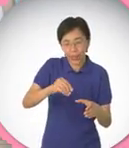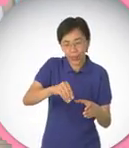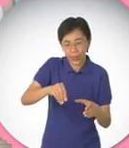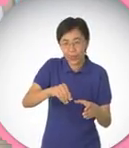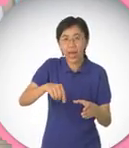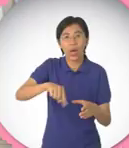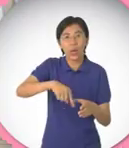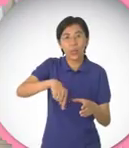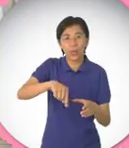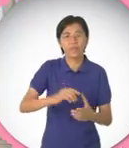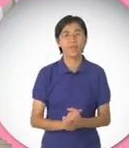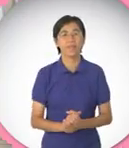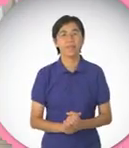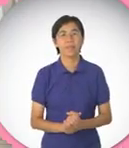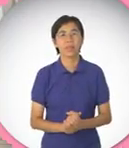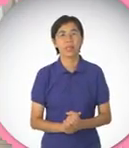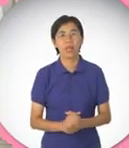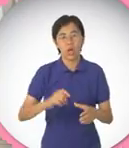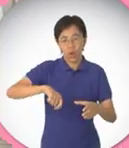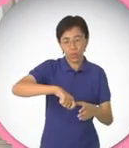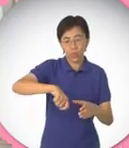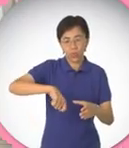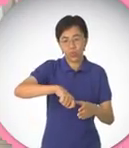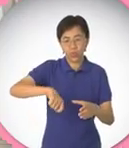นะคะคนให้เกลือละลายนิดหนึ่ง